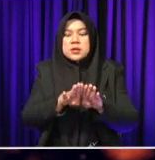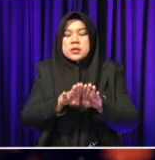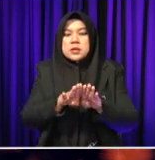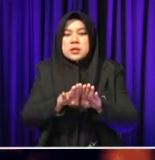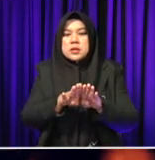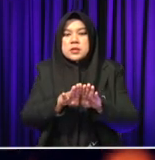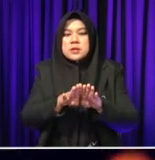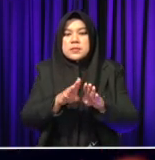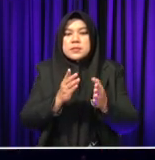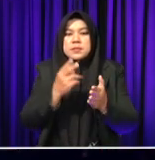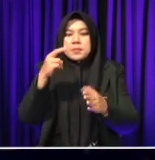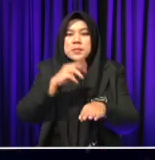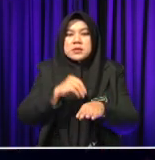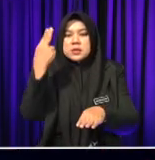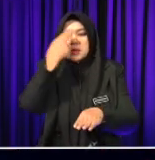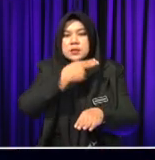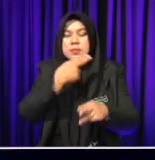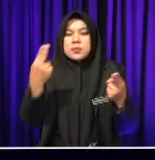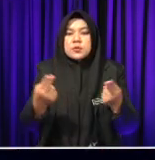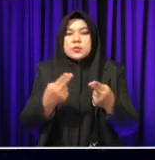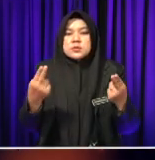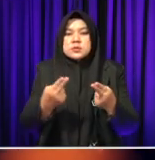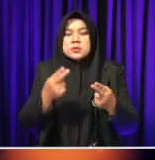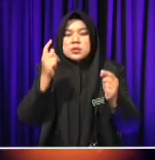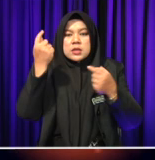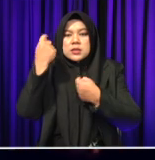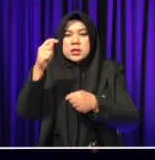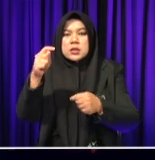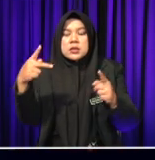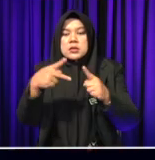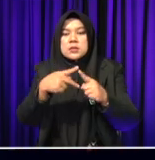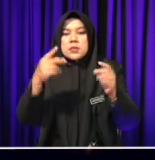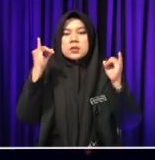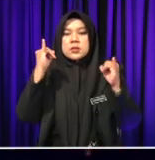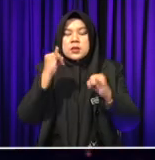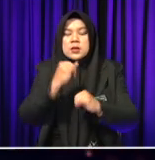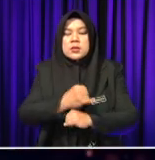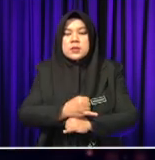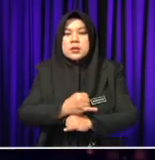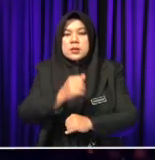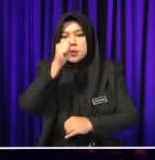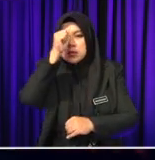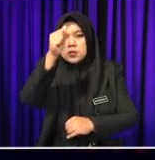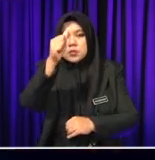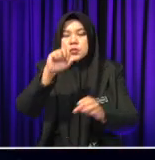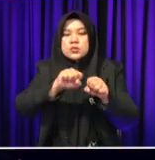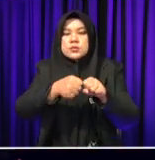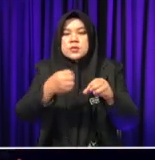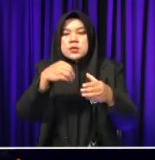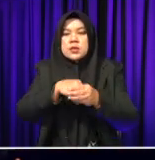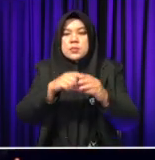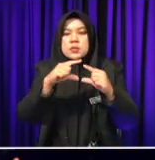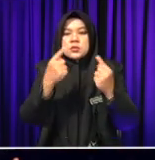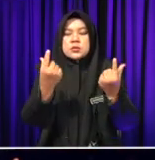berdoa malah berusaha menjadi pemuda yang taat beribadah kepadanya agar dapat tergolong dalam Tujuh golongan yang